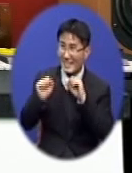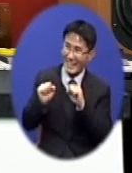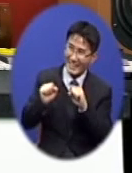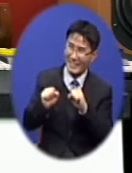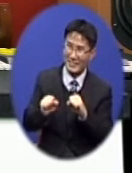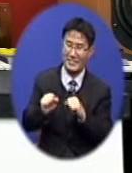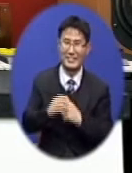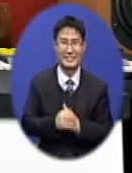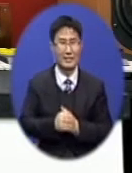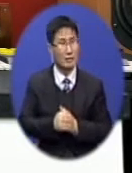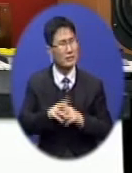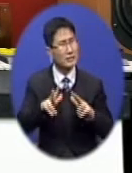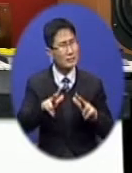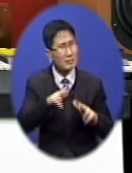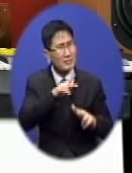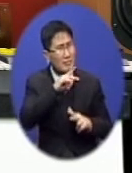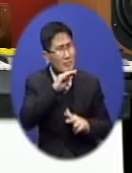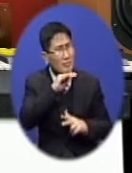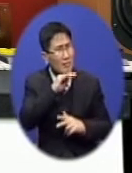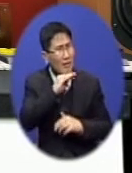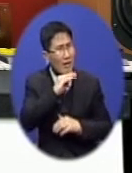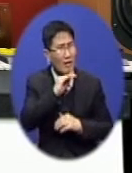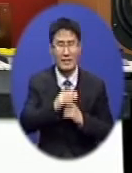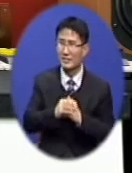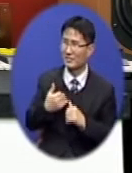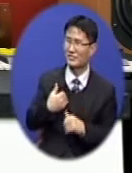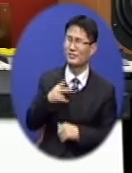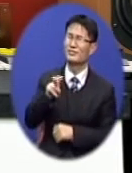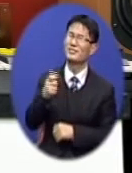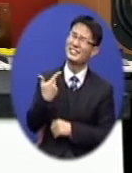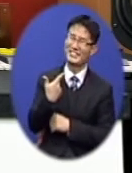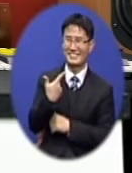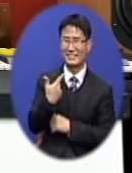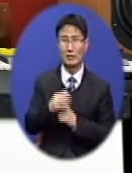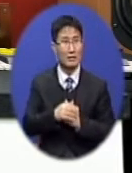안녕하세요. 아유, 아유. 아, 지금 몇 학년이에요? 저 26살이에요.